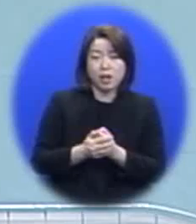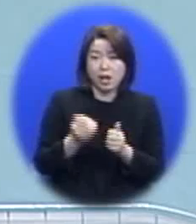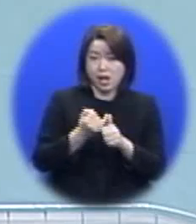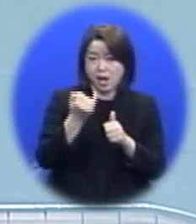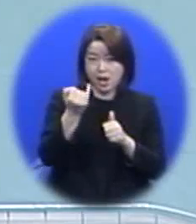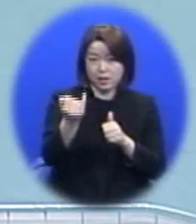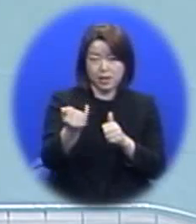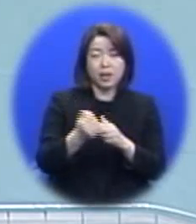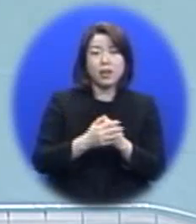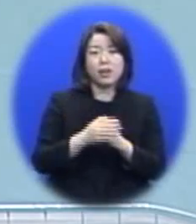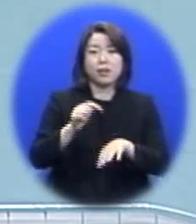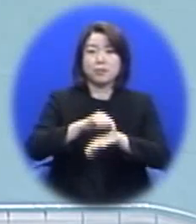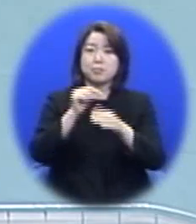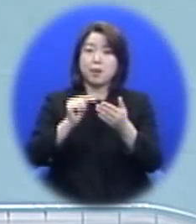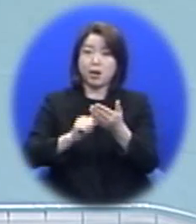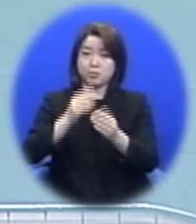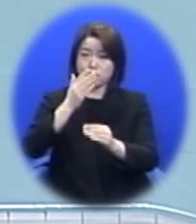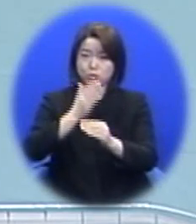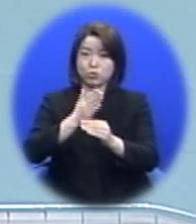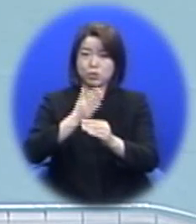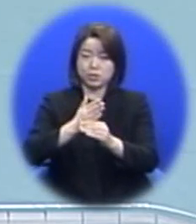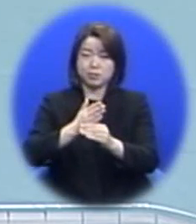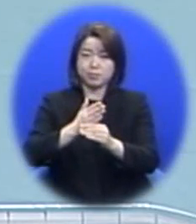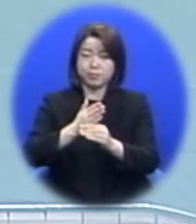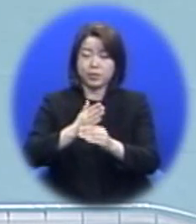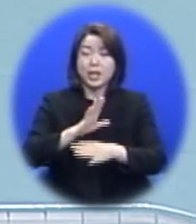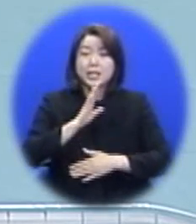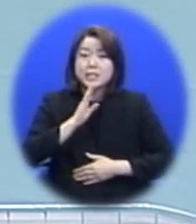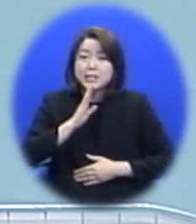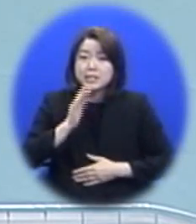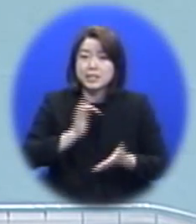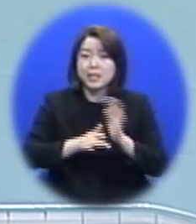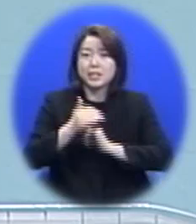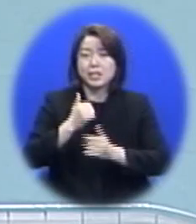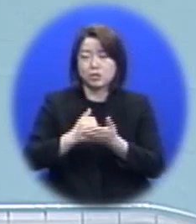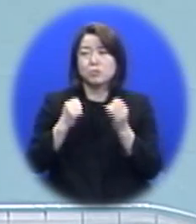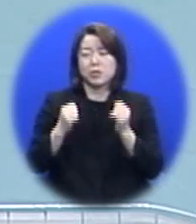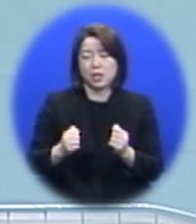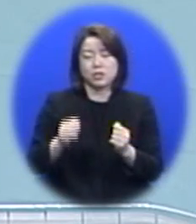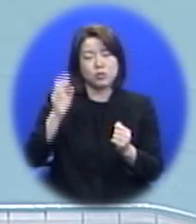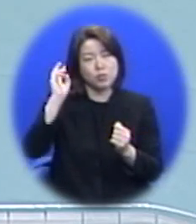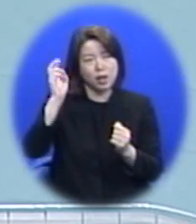아내의 마음의 중심에 진짜 예수님이 계시구나.